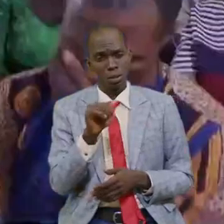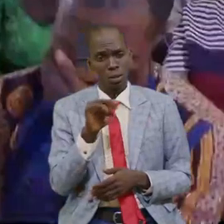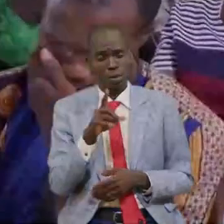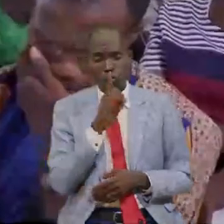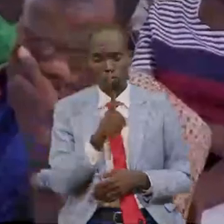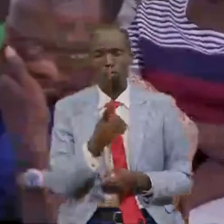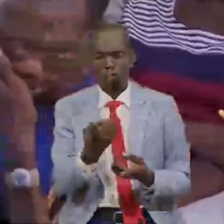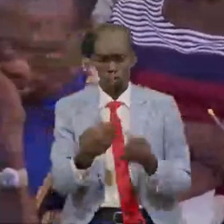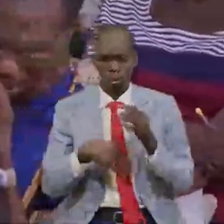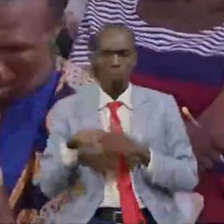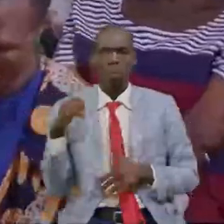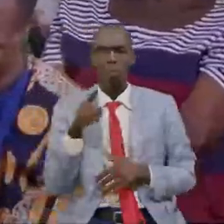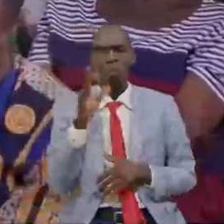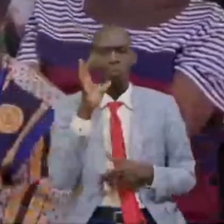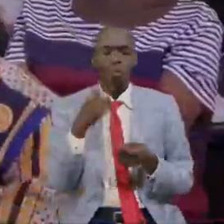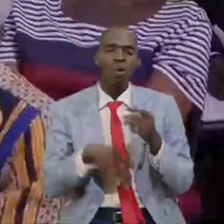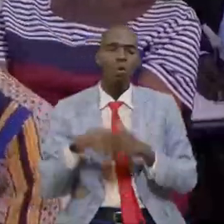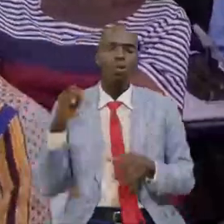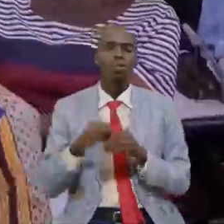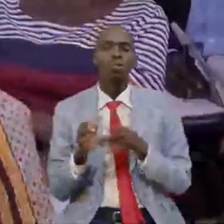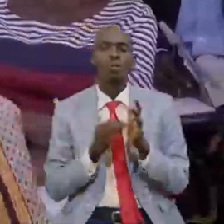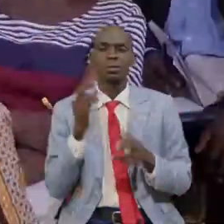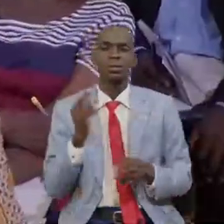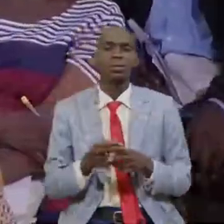tu sortiras. »